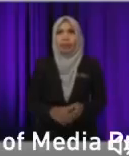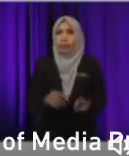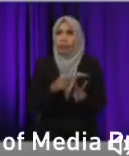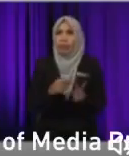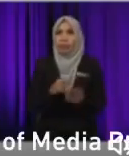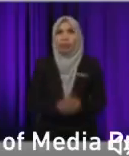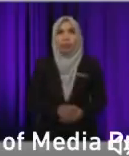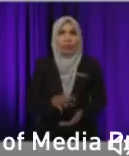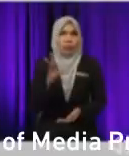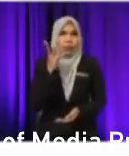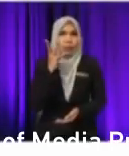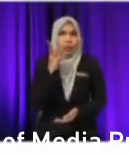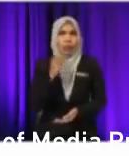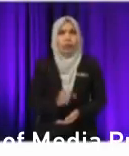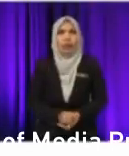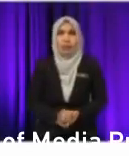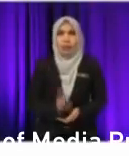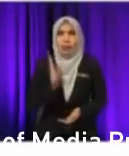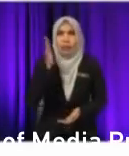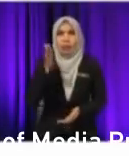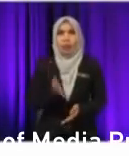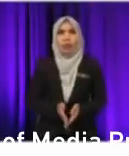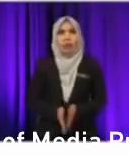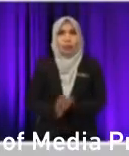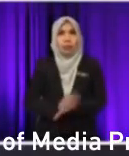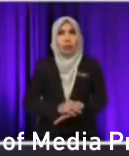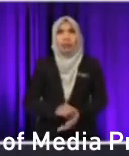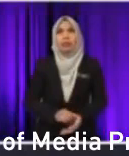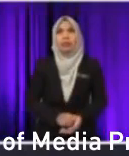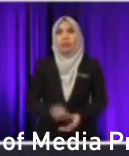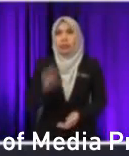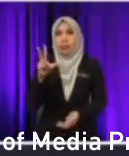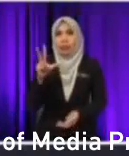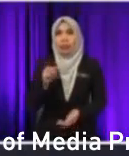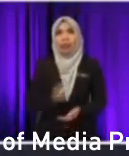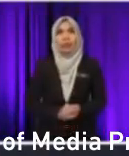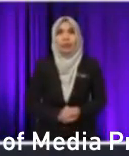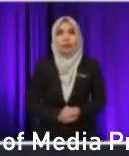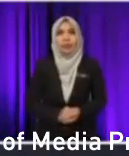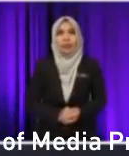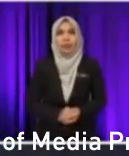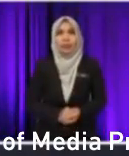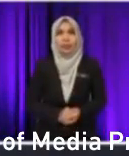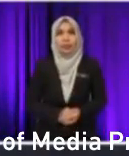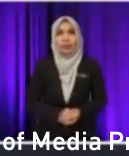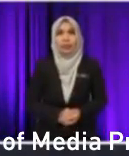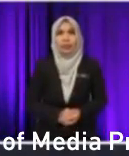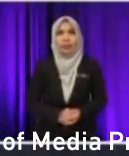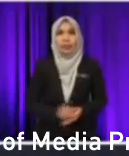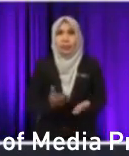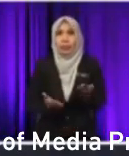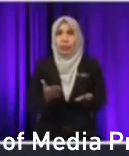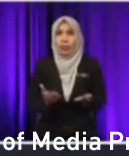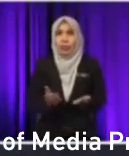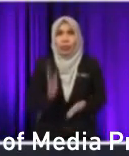nanti nasi akan jadi kembang nanti. Ha kan, ha, sebab ke? Ada sayur kat situ, dia dah tak segar. Dah tak so segar. Mungkin boleh, boleh jadi keracunan juga. Keracunan.